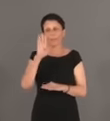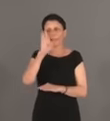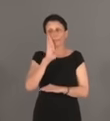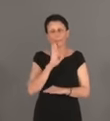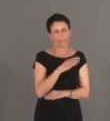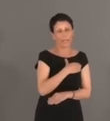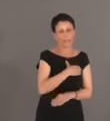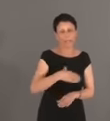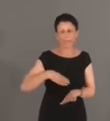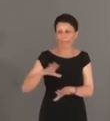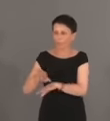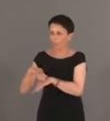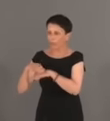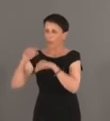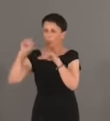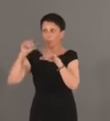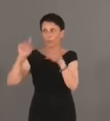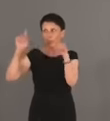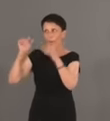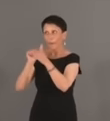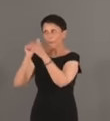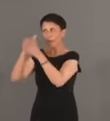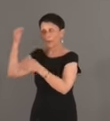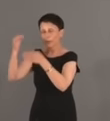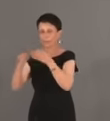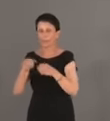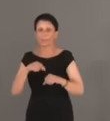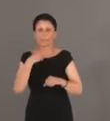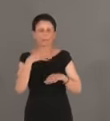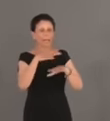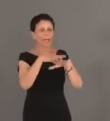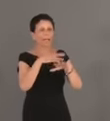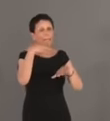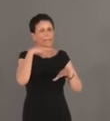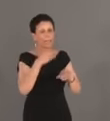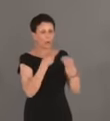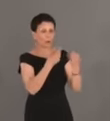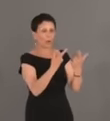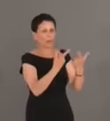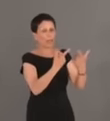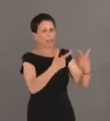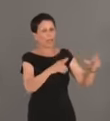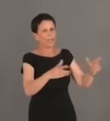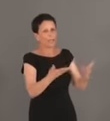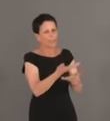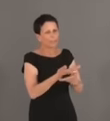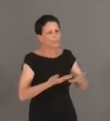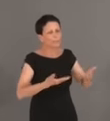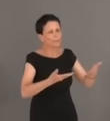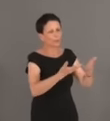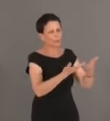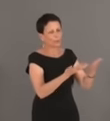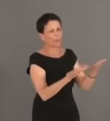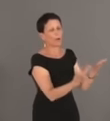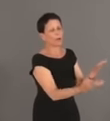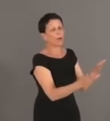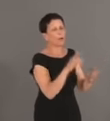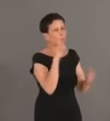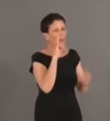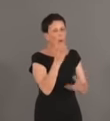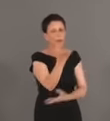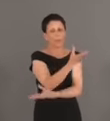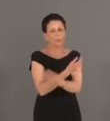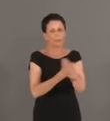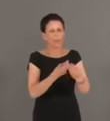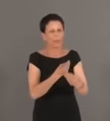mobiliser pour libérer La Rose d'une situation, parce que les habitants n'en peuvent plus. Du bruit, alors